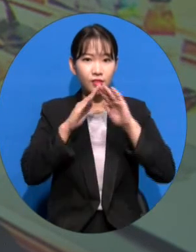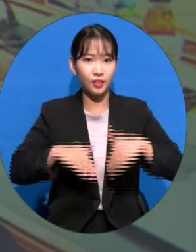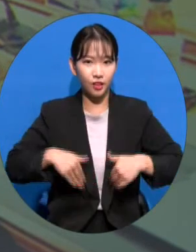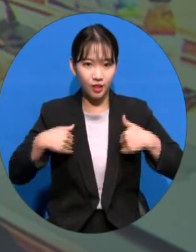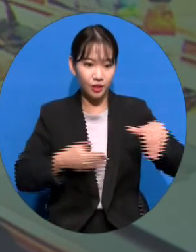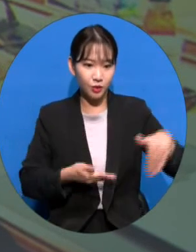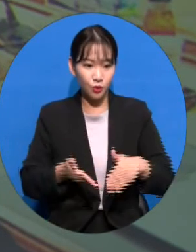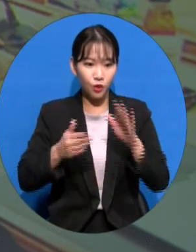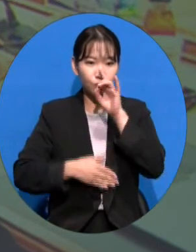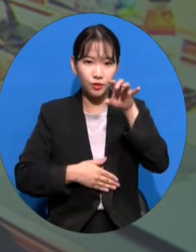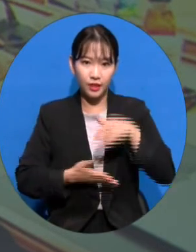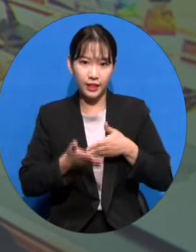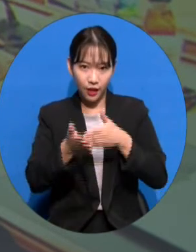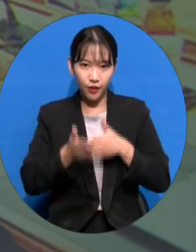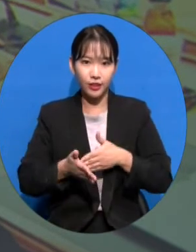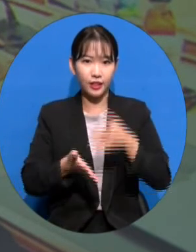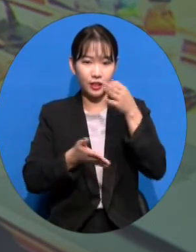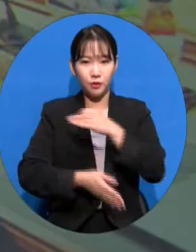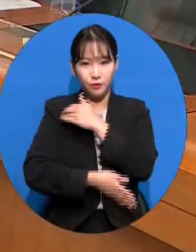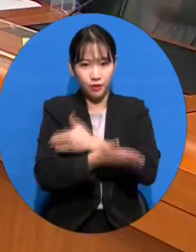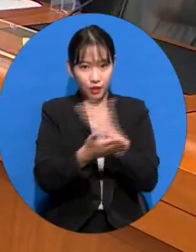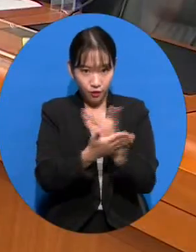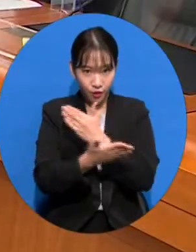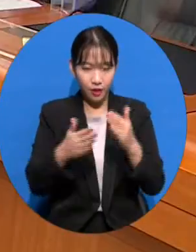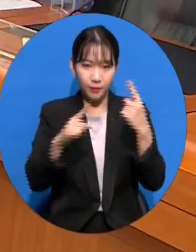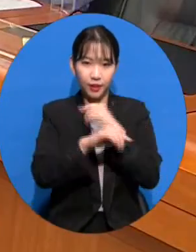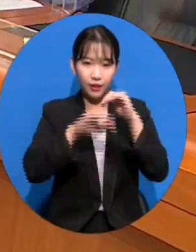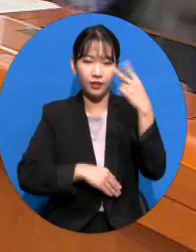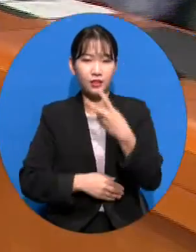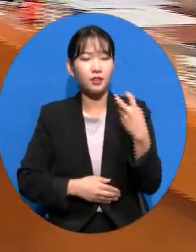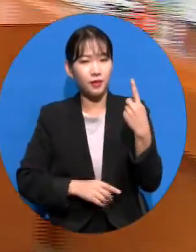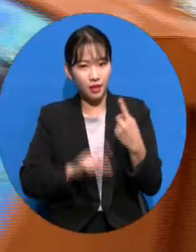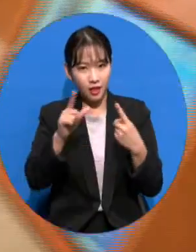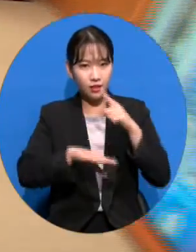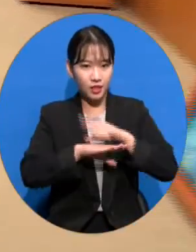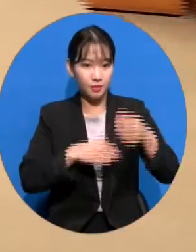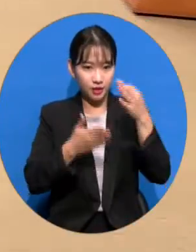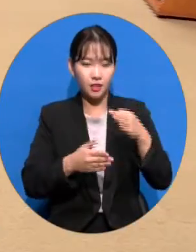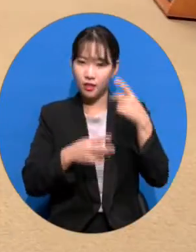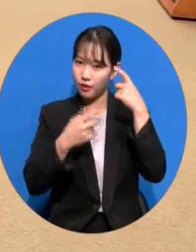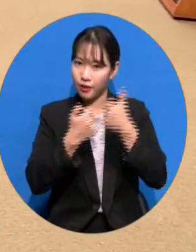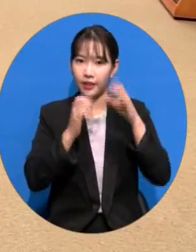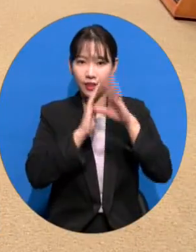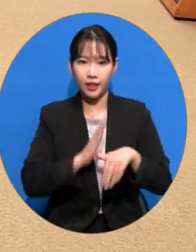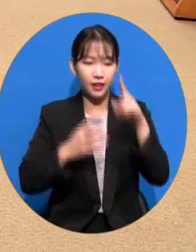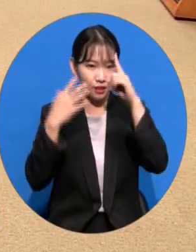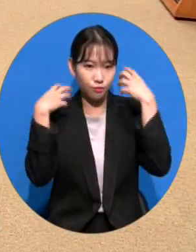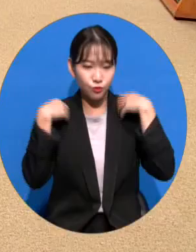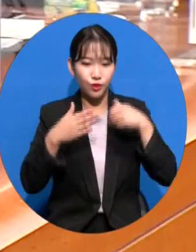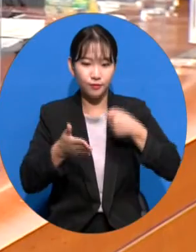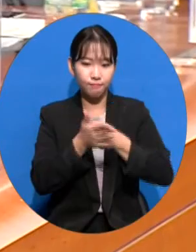전라남도는 도가 중심이 돼 건의해온 재정분권 개선안이 2021년 지방재정전략회의에서 정부가